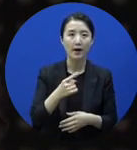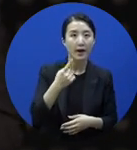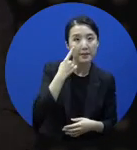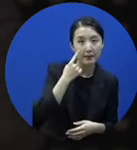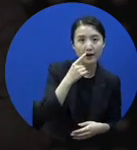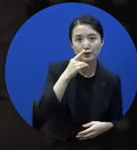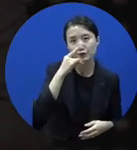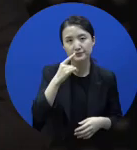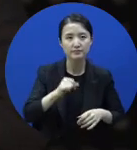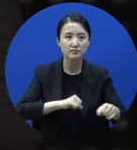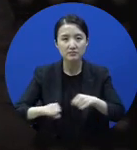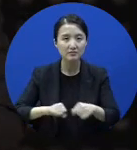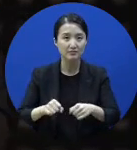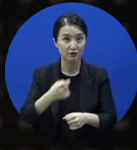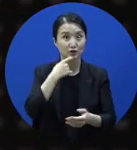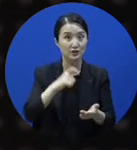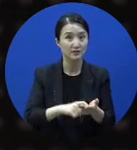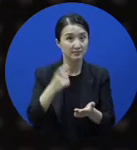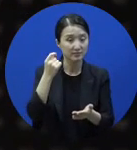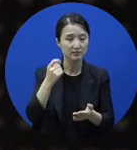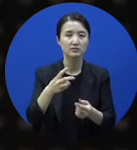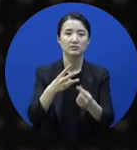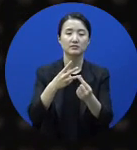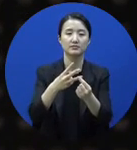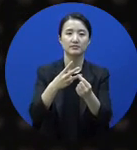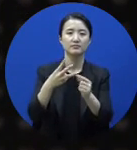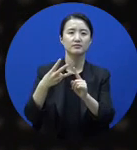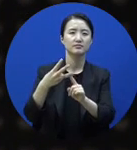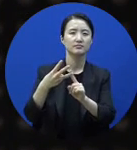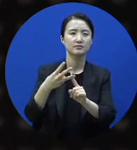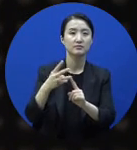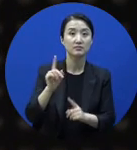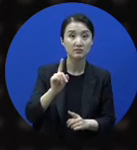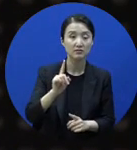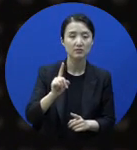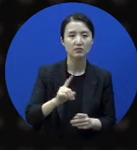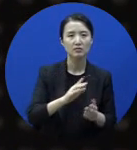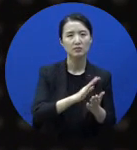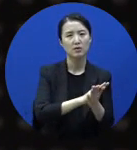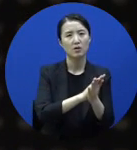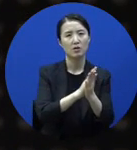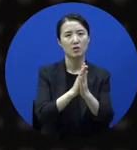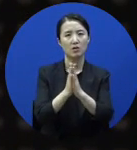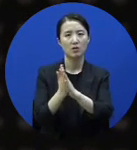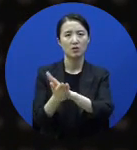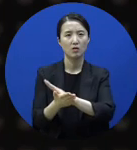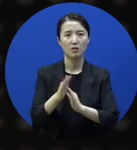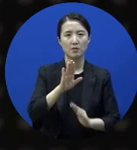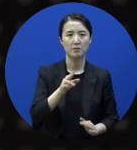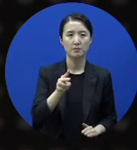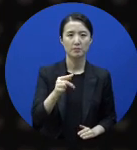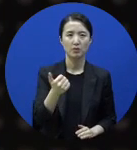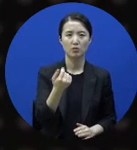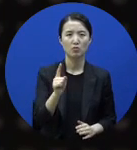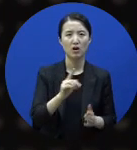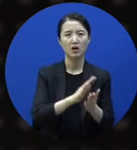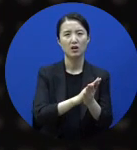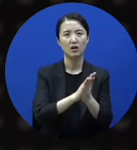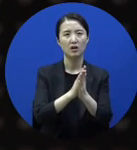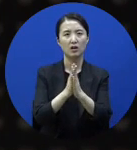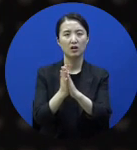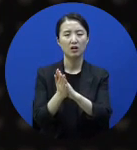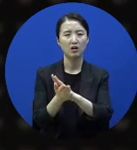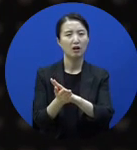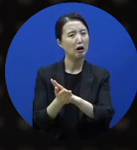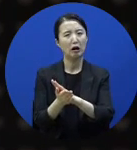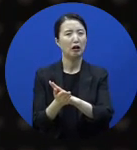이제 변화라는 부분인데, 사실 저희가 50, 60만 돼도 변화하기 싫어하죠. 그냥 뭐 가만히 있길